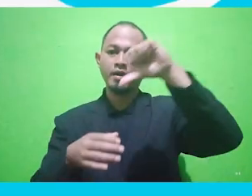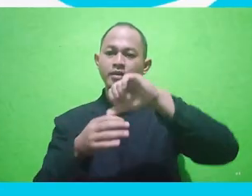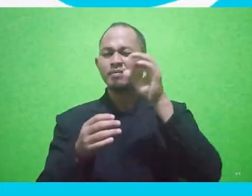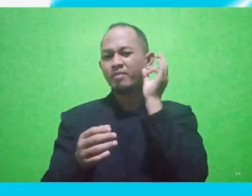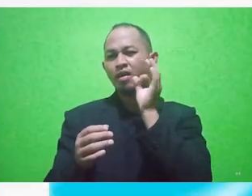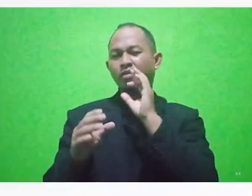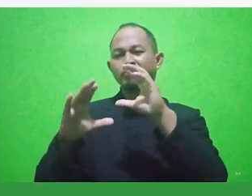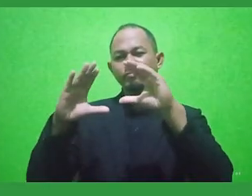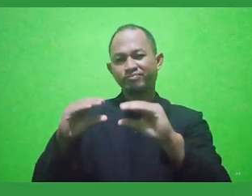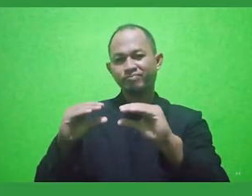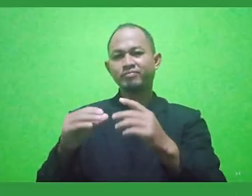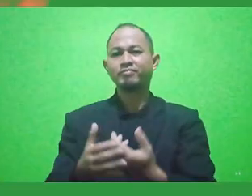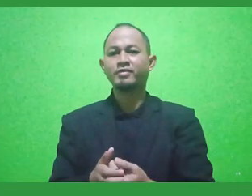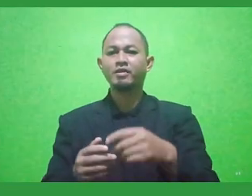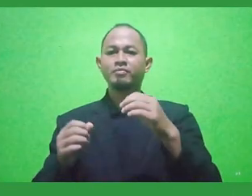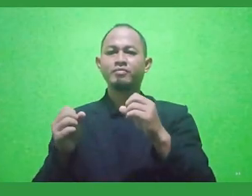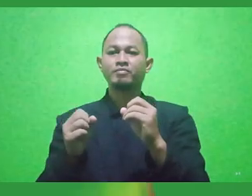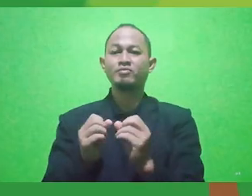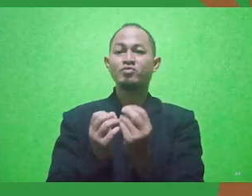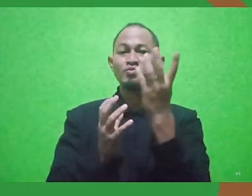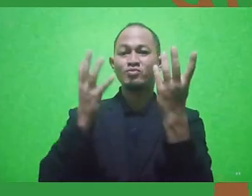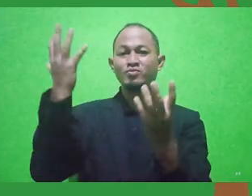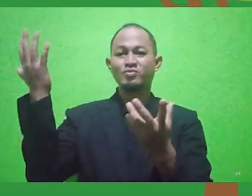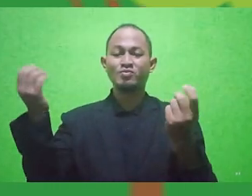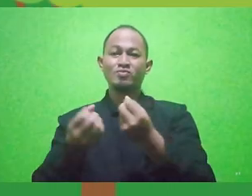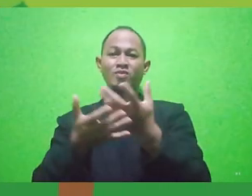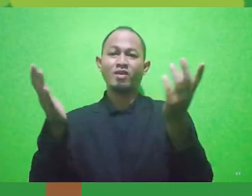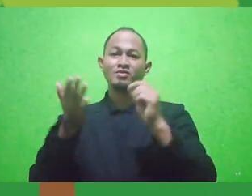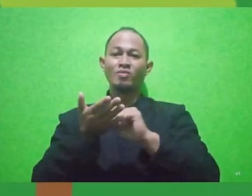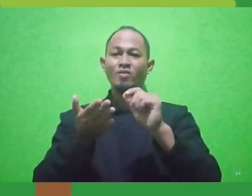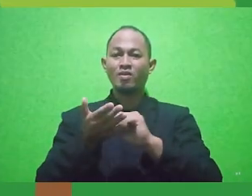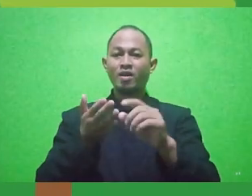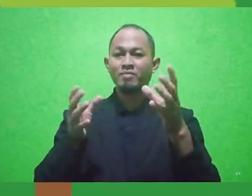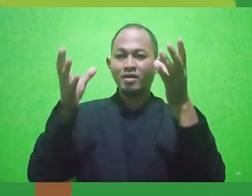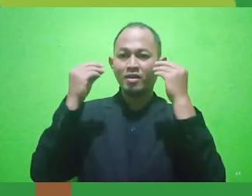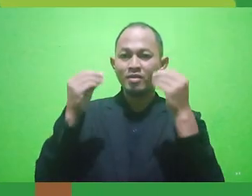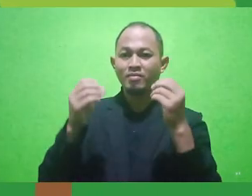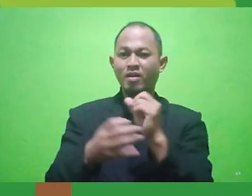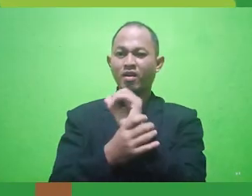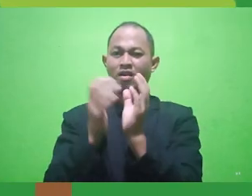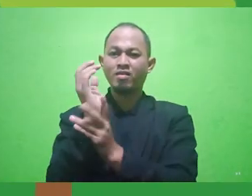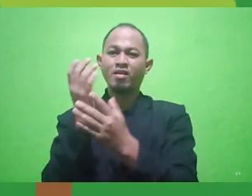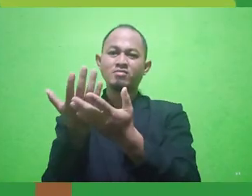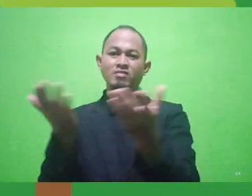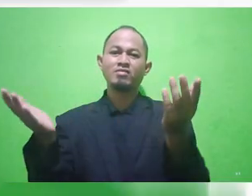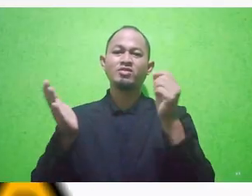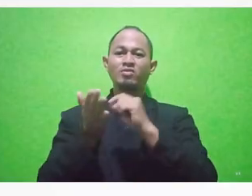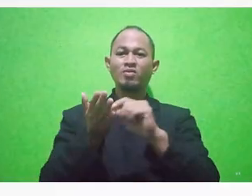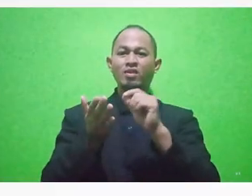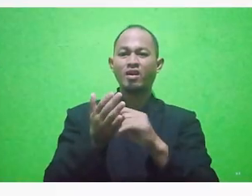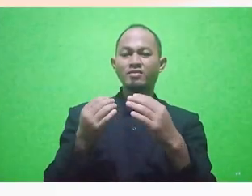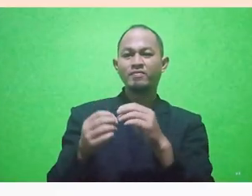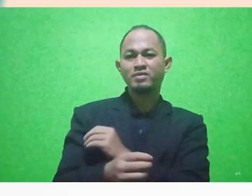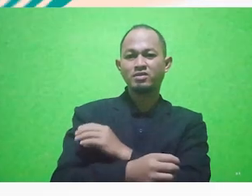penggunaan air, lakukan penghijauan di area satuan pendidikan, memahami bahaya, kerentanan, dan kapasitas satuan